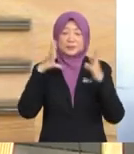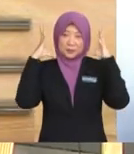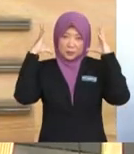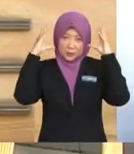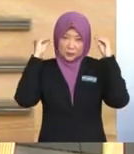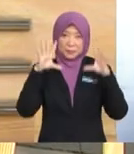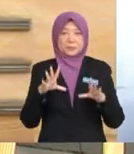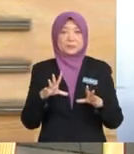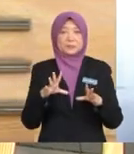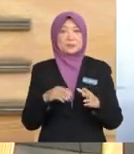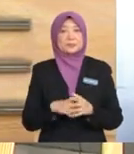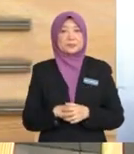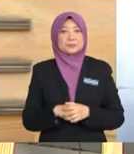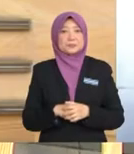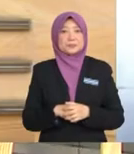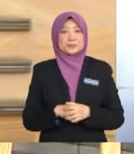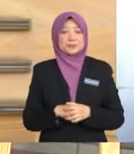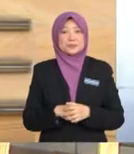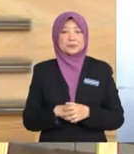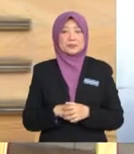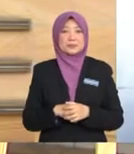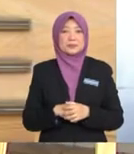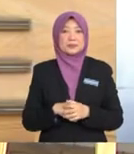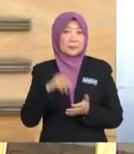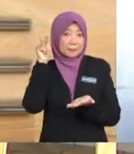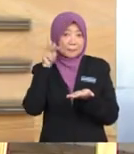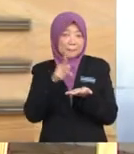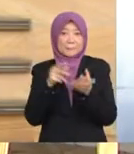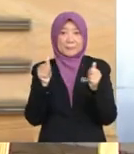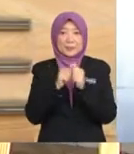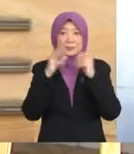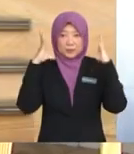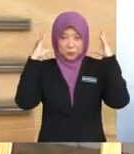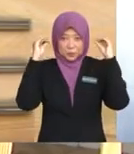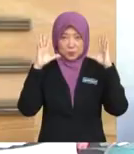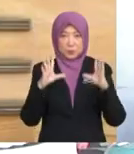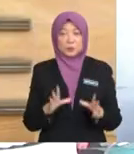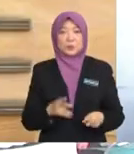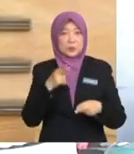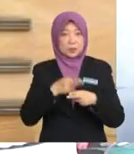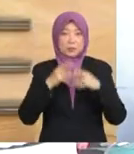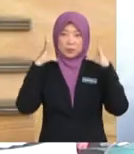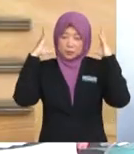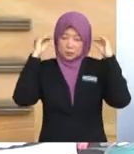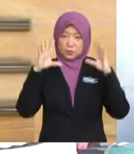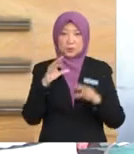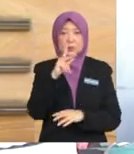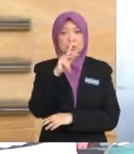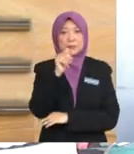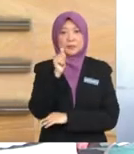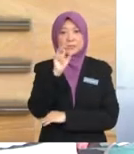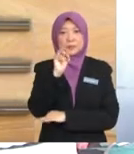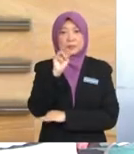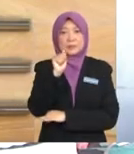terlebih dahulu untuk adik-adik kita berkenalan dengan cikgu. Okey, nama saya Cikgu Kamarunisa binti